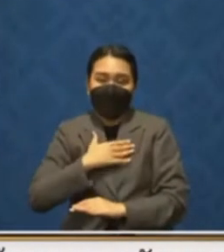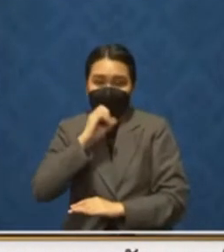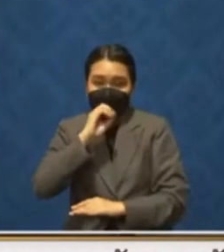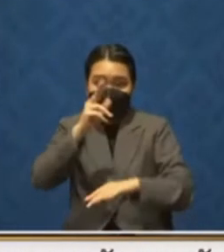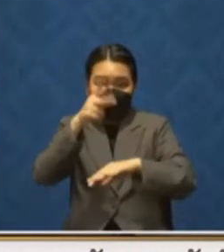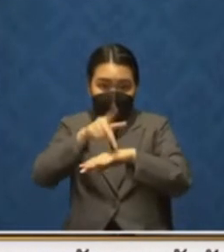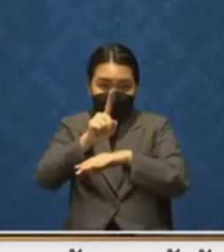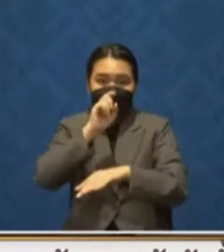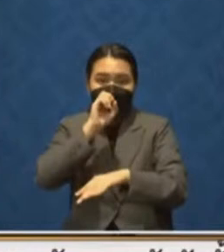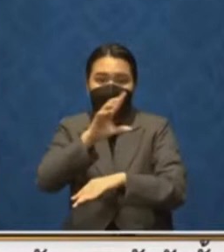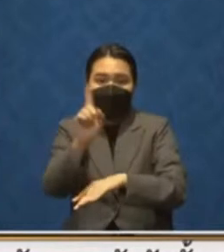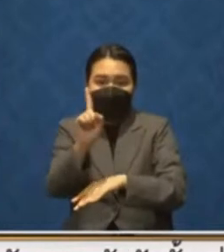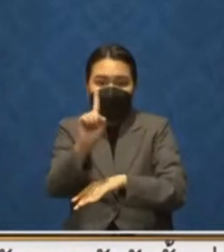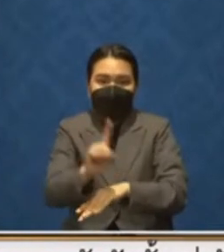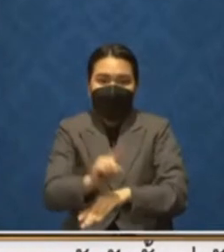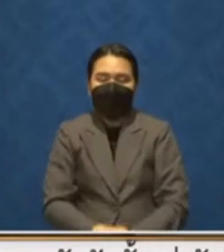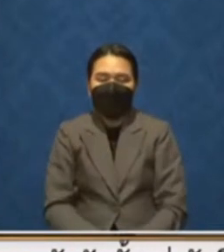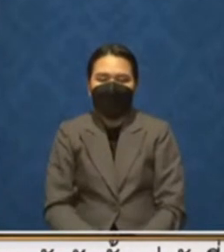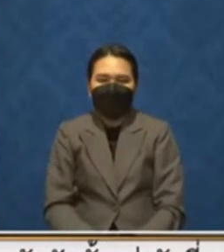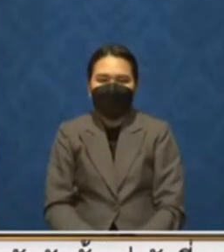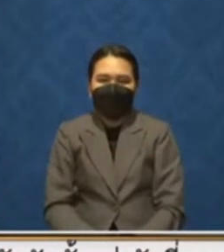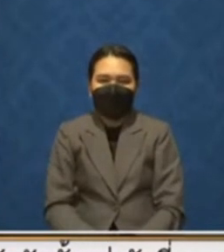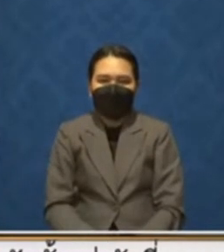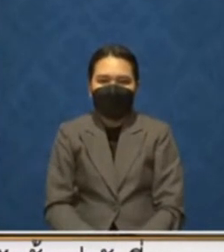นี้ครับว่ามันเกิดอะไรขึ้นครับ